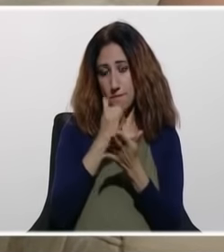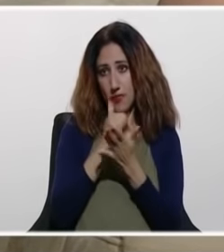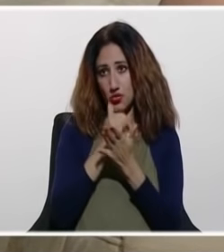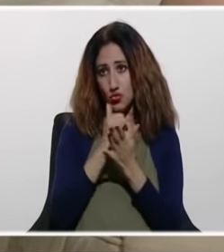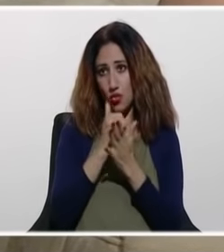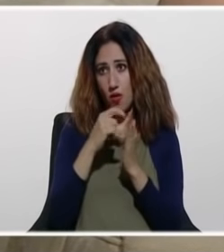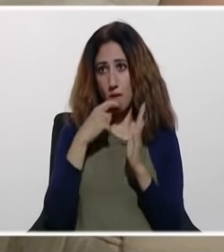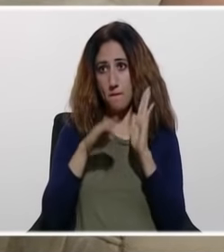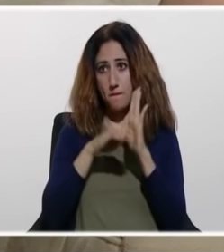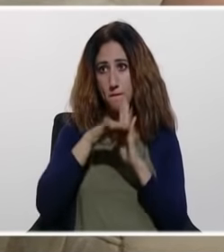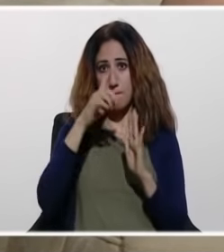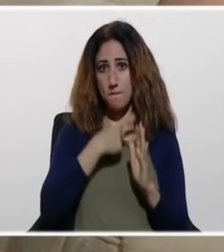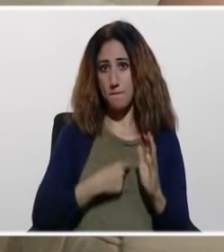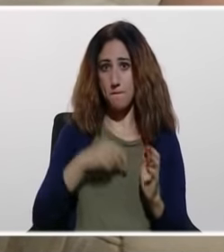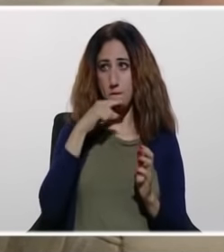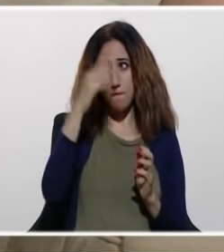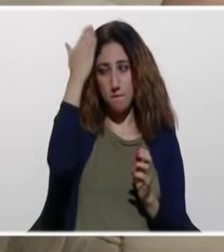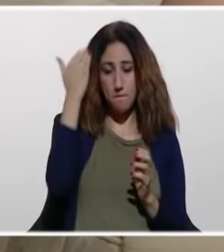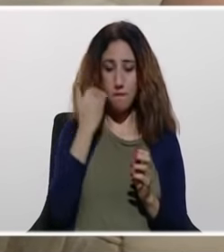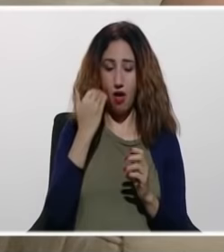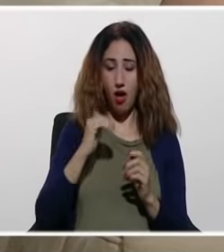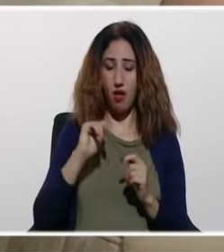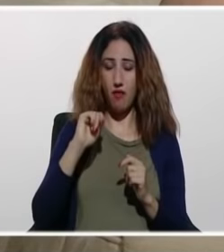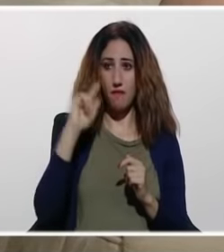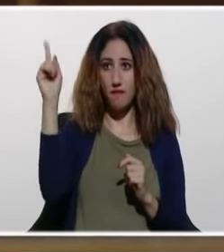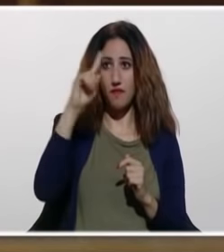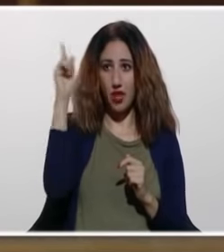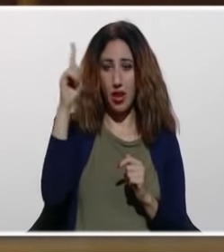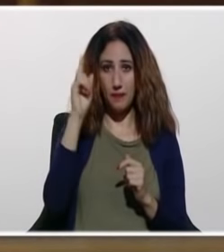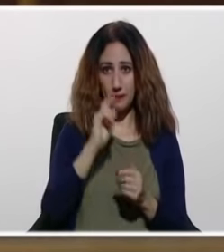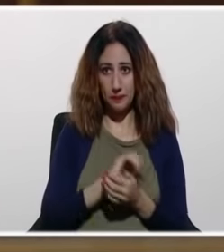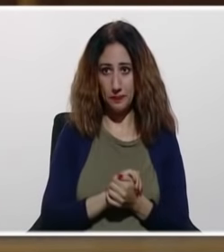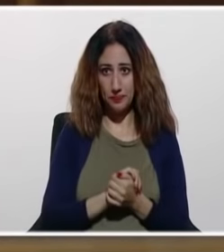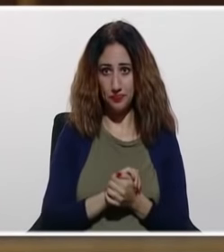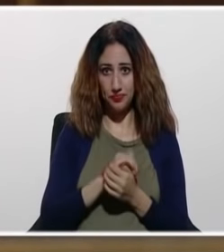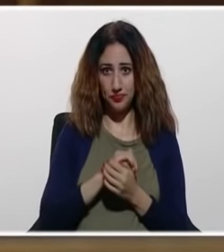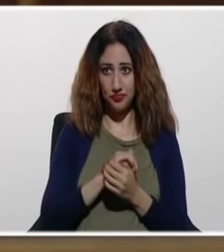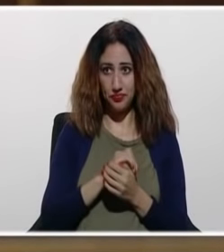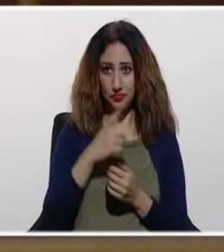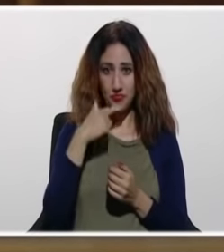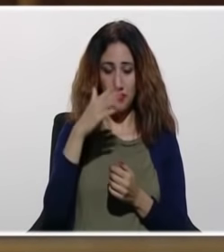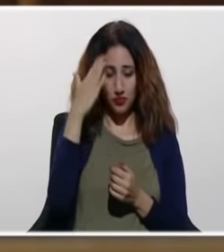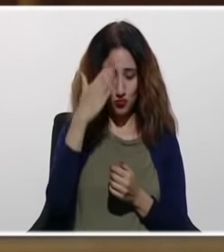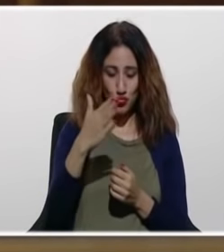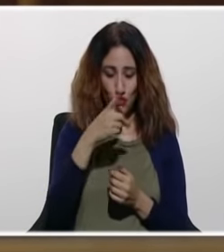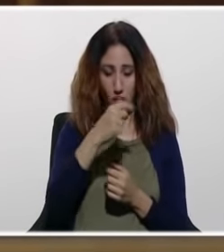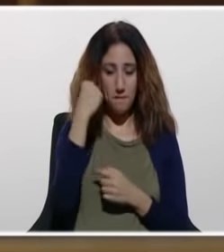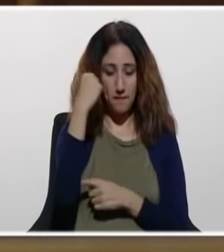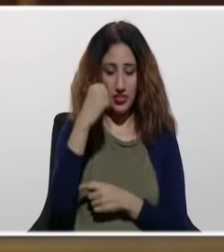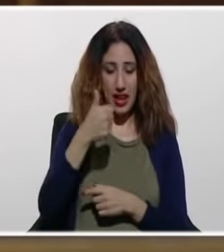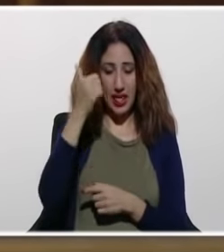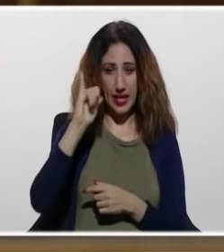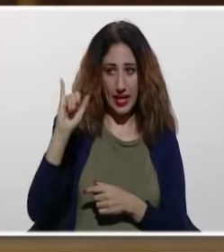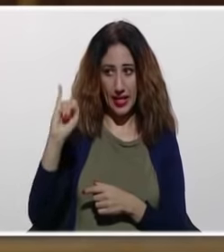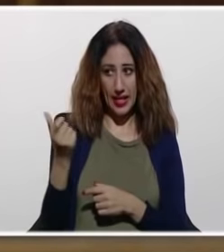تنظيم البطولة لاقوى امرأة واقوى رجل عربي. ربنا يوفقك كابتن ايمان، وانا سعيد بكابتن ايمان حجاب بطلة